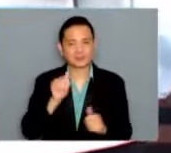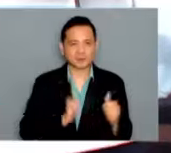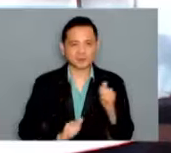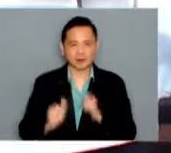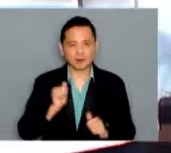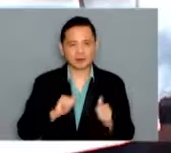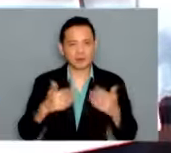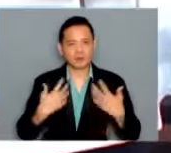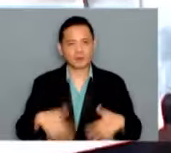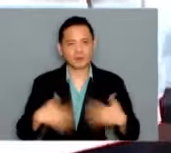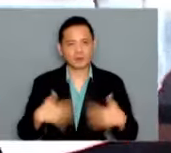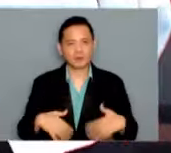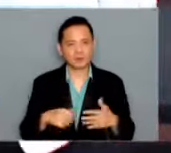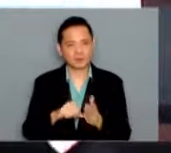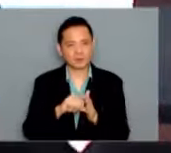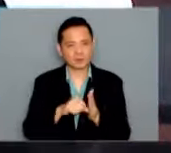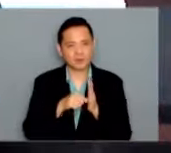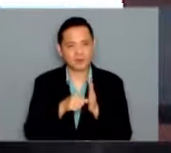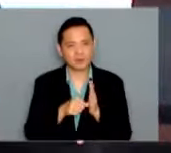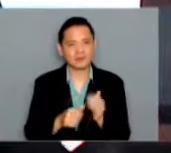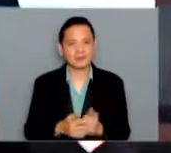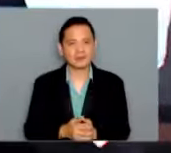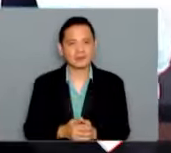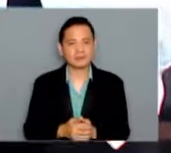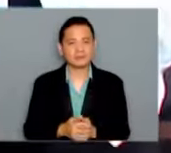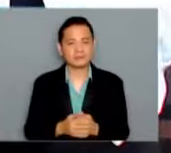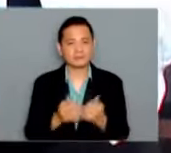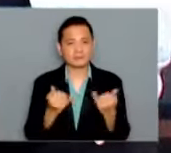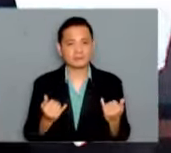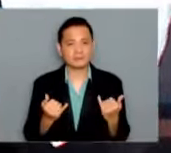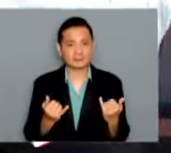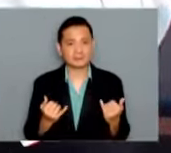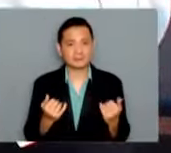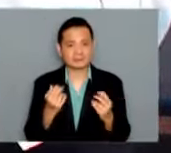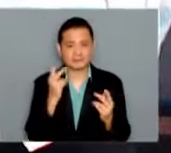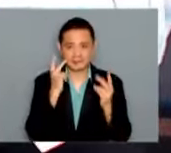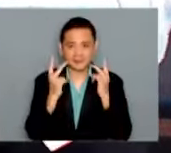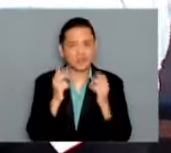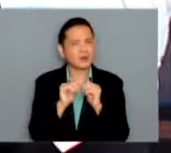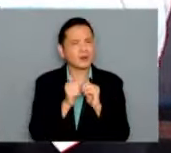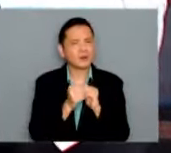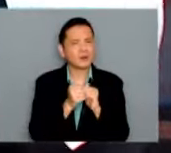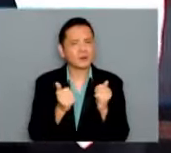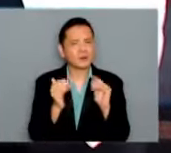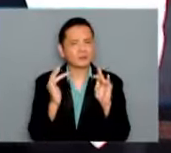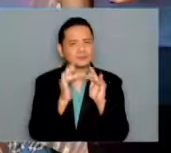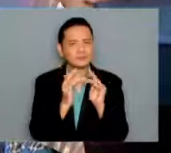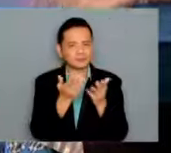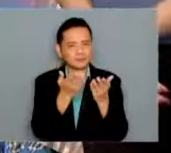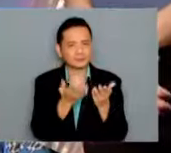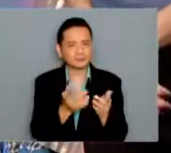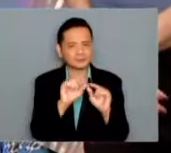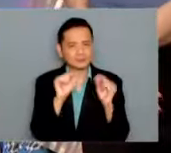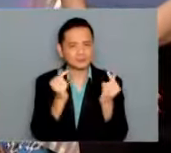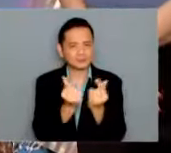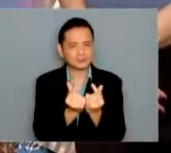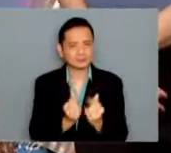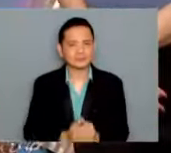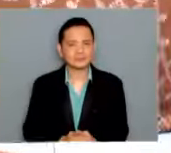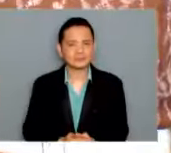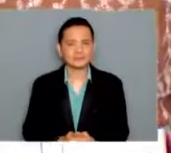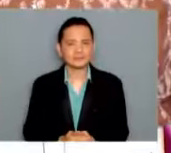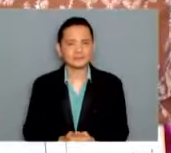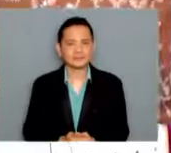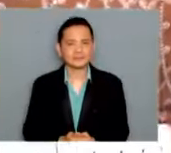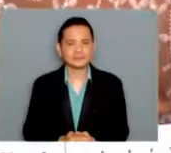Barangay Folk Dance Troupe. Ma'am, mag-promote na po tayo. Send po namin kayo pwedeng kontakin. Yes po. We are